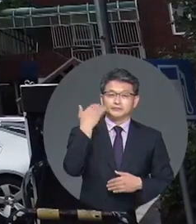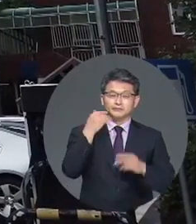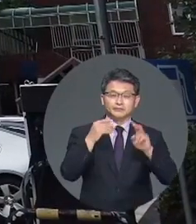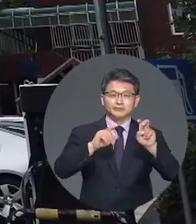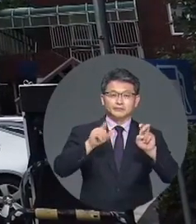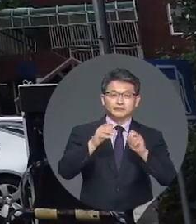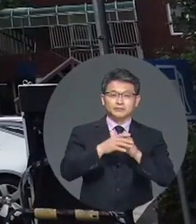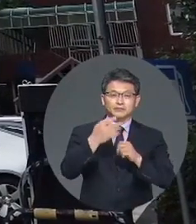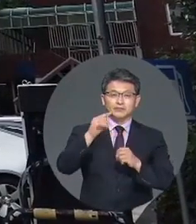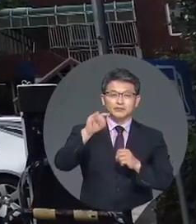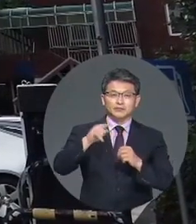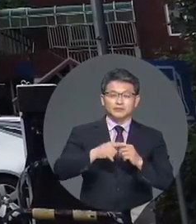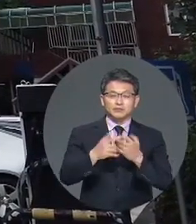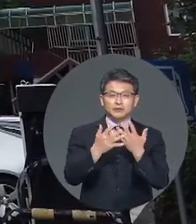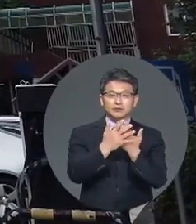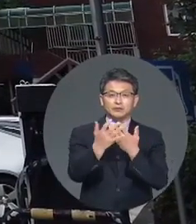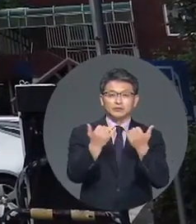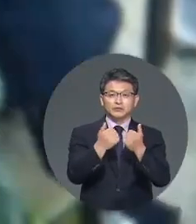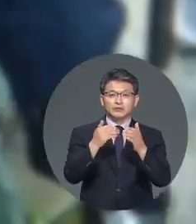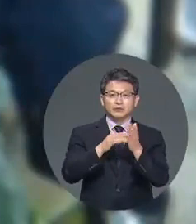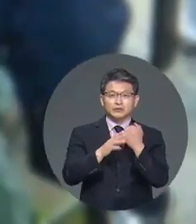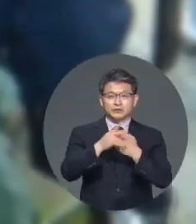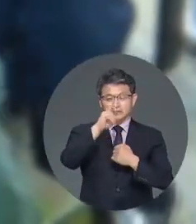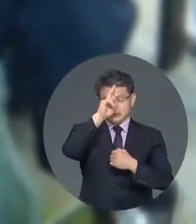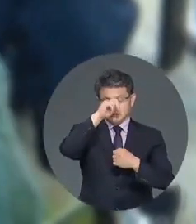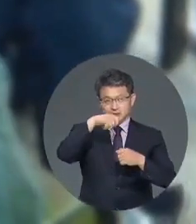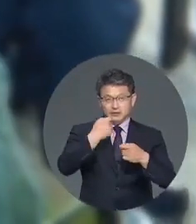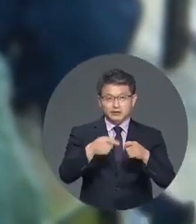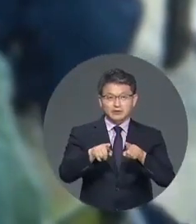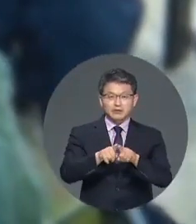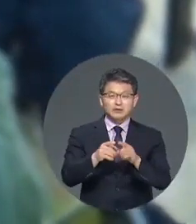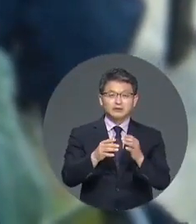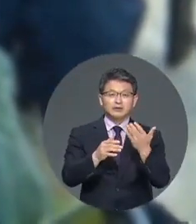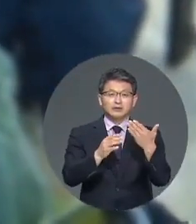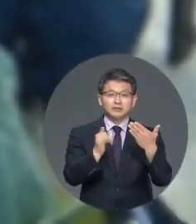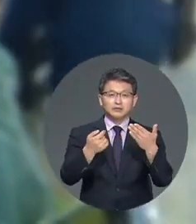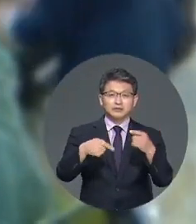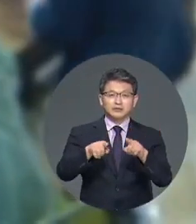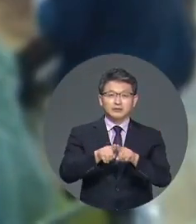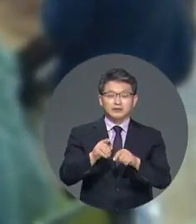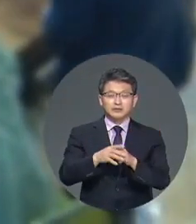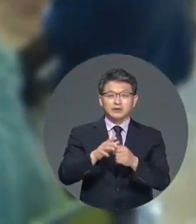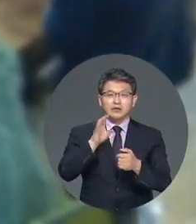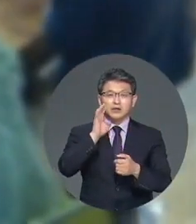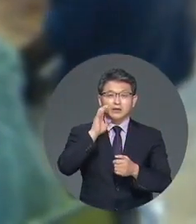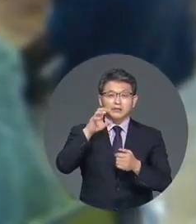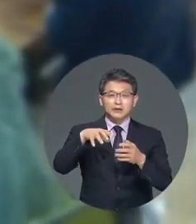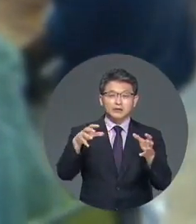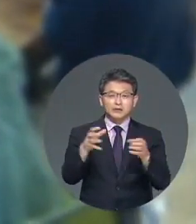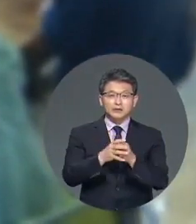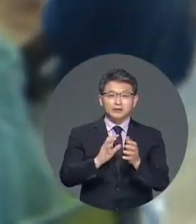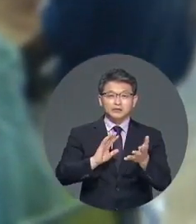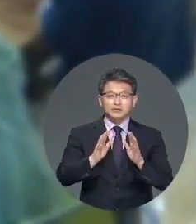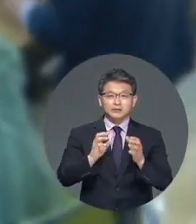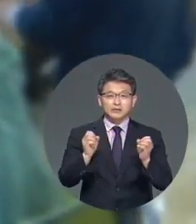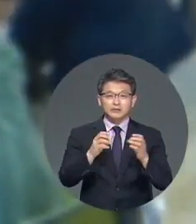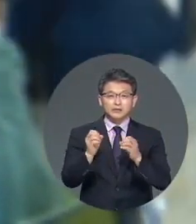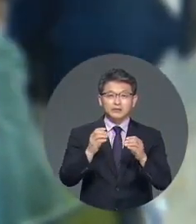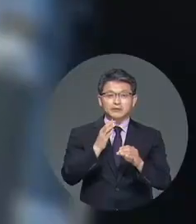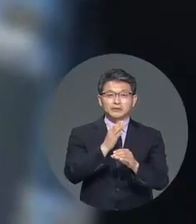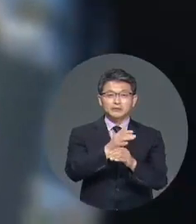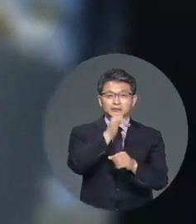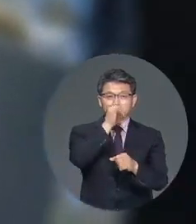지난 20일 동부면 주민총회가 끝나고 점심을 마친 여성주민 위원 9명이 카페 한자리에 모여 대화를 나누고